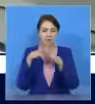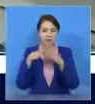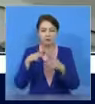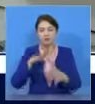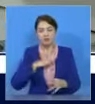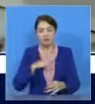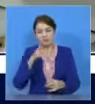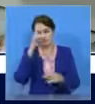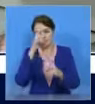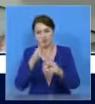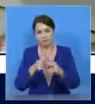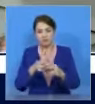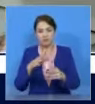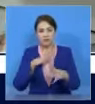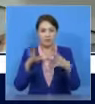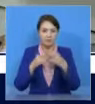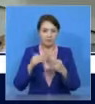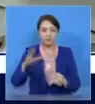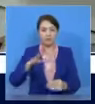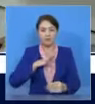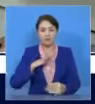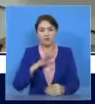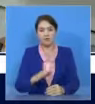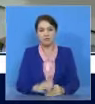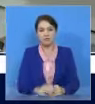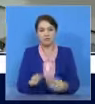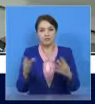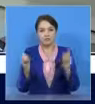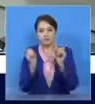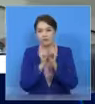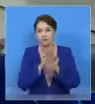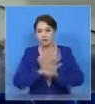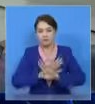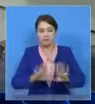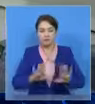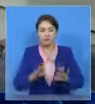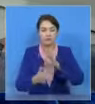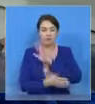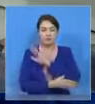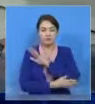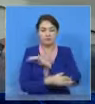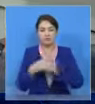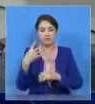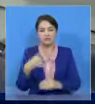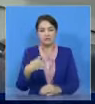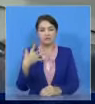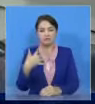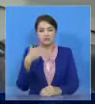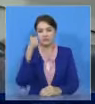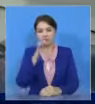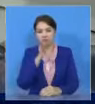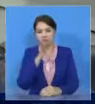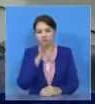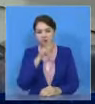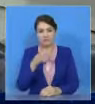де жаулы, Сетекенов жаулы да бірге барған. Бірақ екеуі кездеспеген. Ең соңында 45-ші жылы